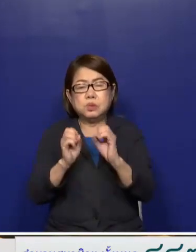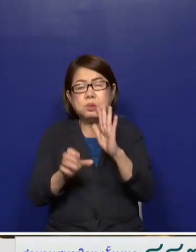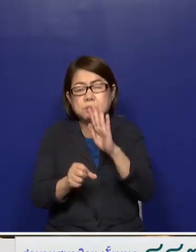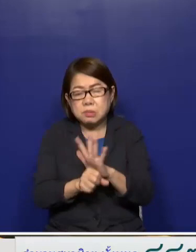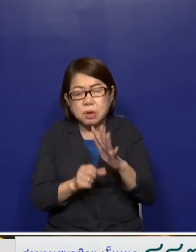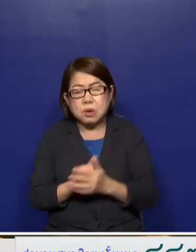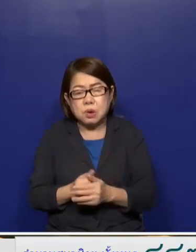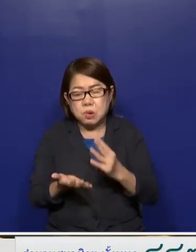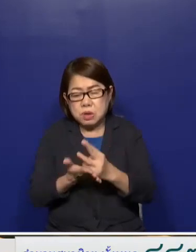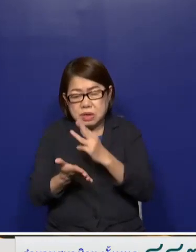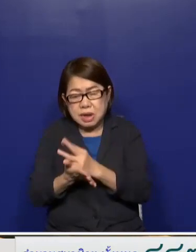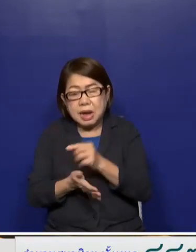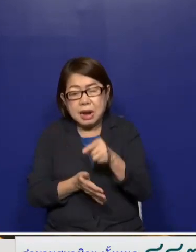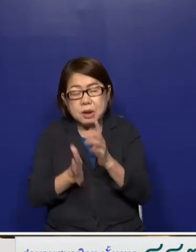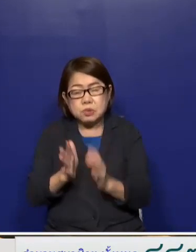ในวิชานั้นไป